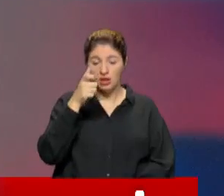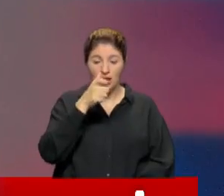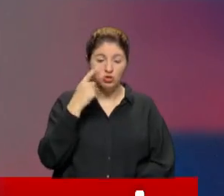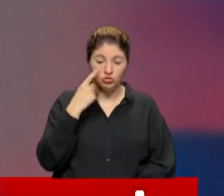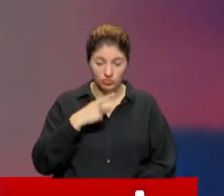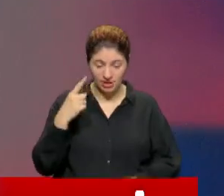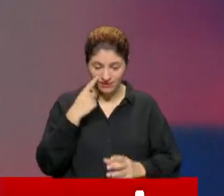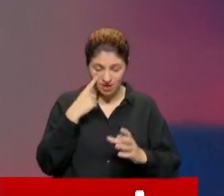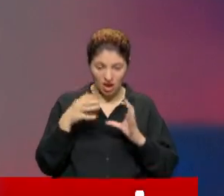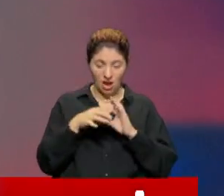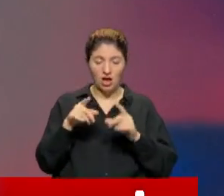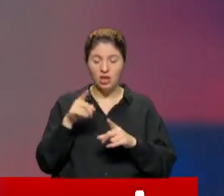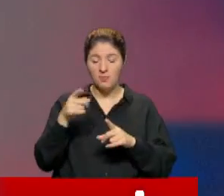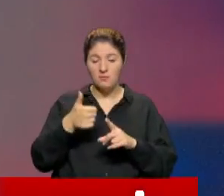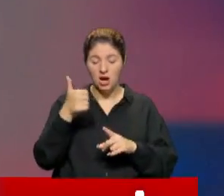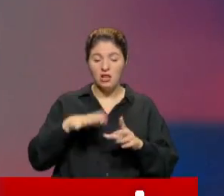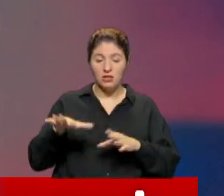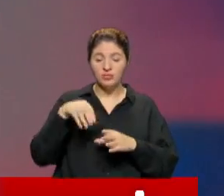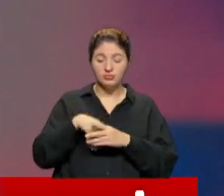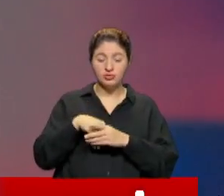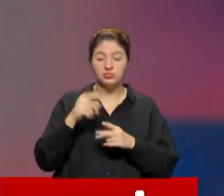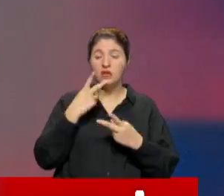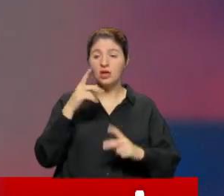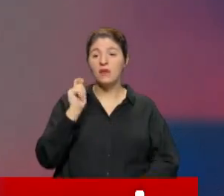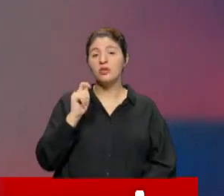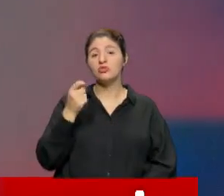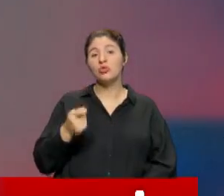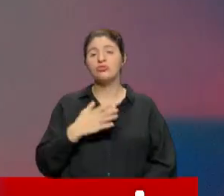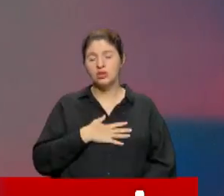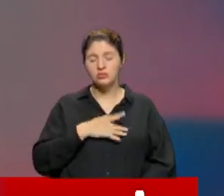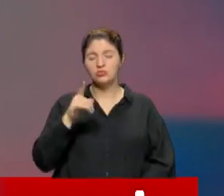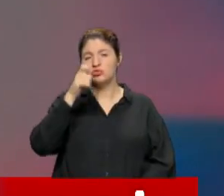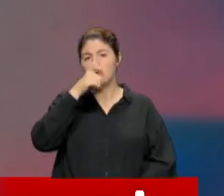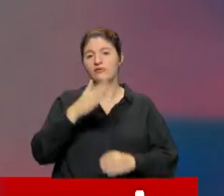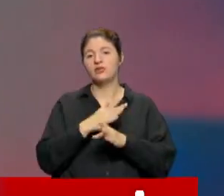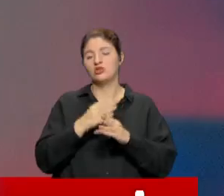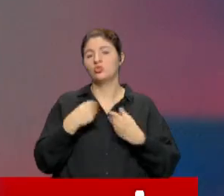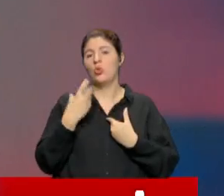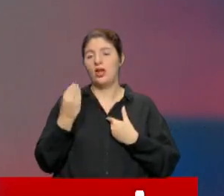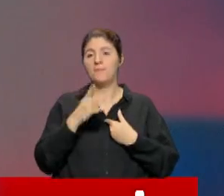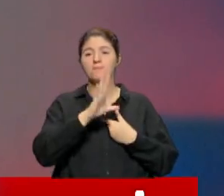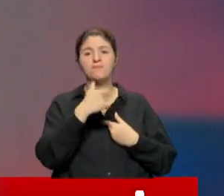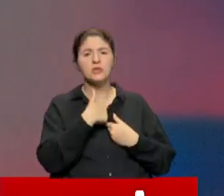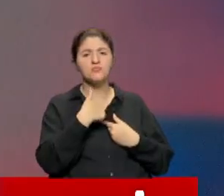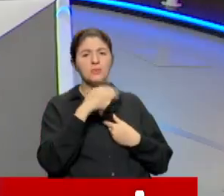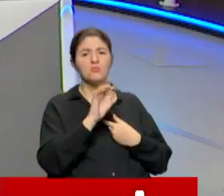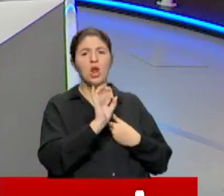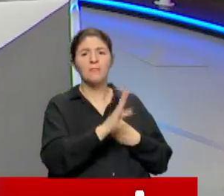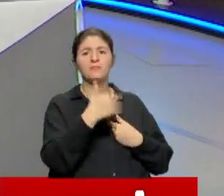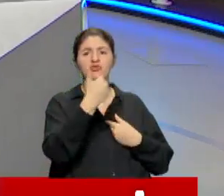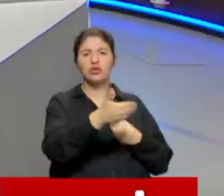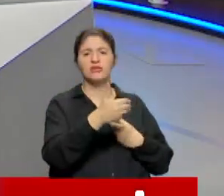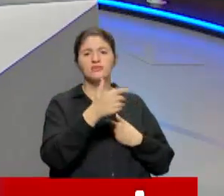bakanlıkların bir an önce bu konuda bir açıklama yapmas beklemek durumundayız Bu ülkenin vatandaşları olarak Peki bizim hep böyle